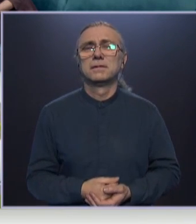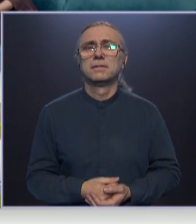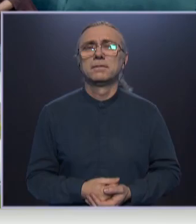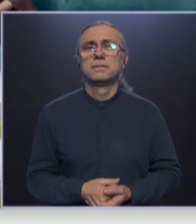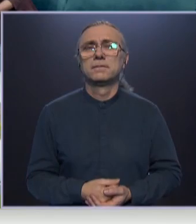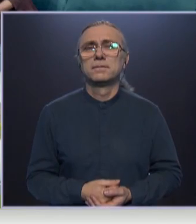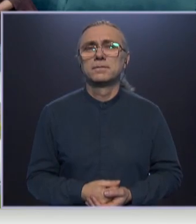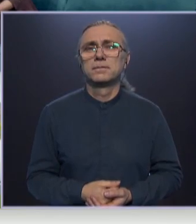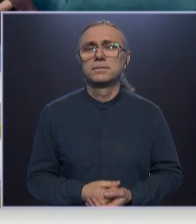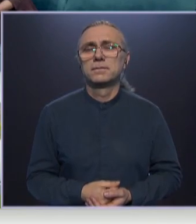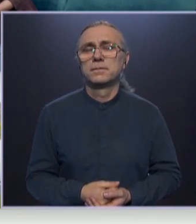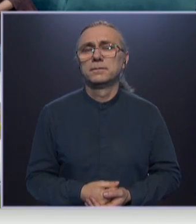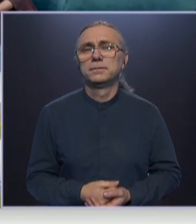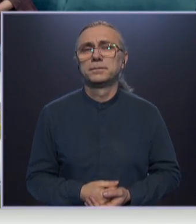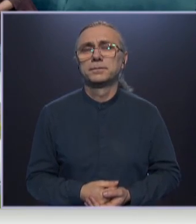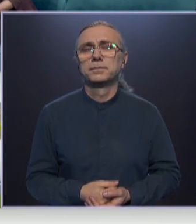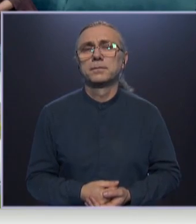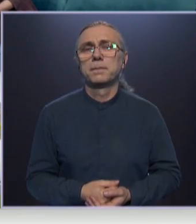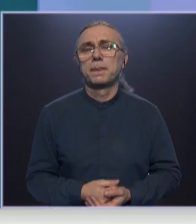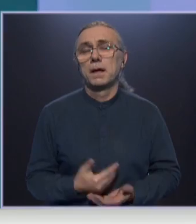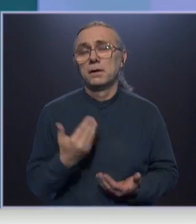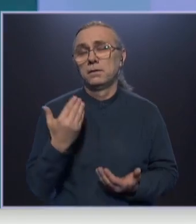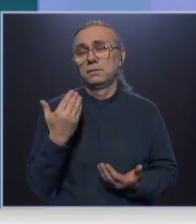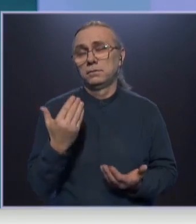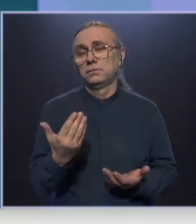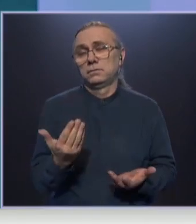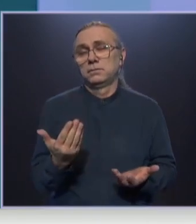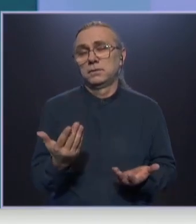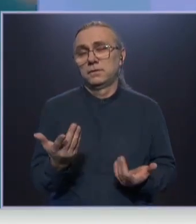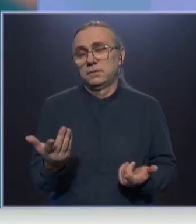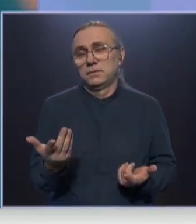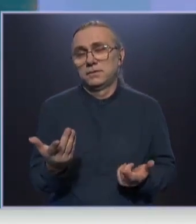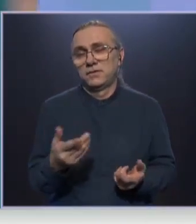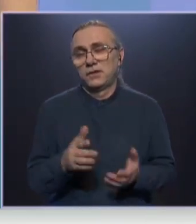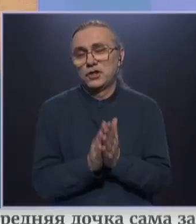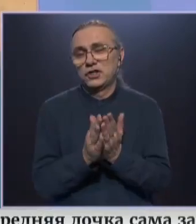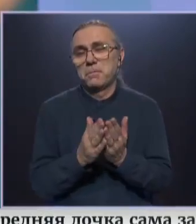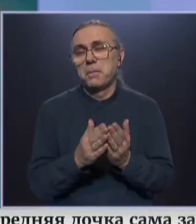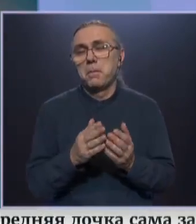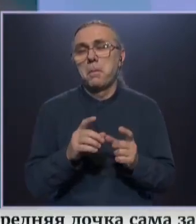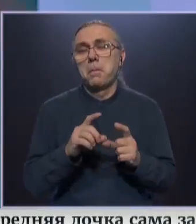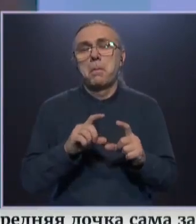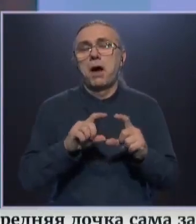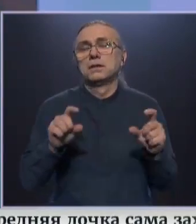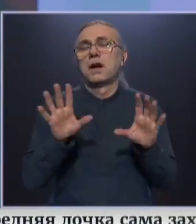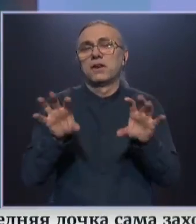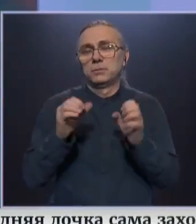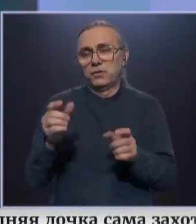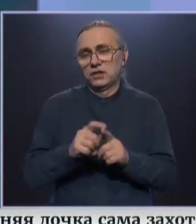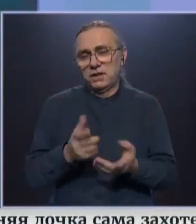вас стороной там обойдут и в лучшем случае, а так, может быть, кого-нибудь вызовут. Вот,